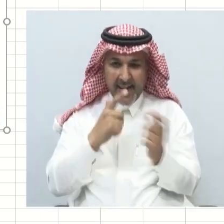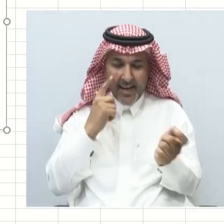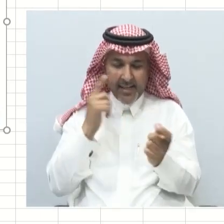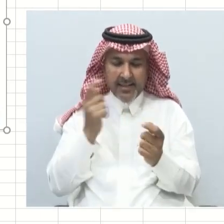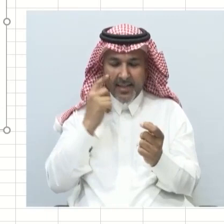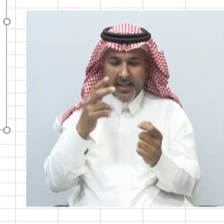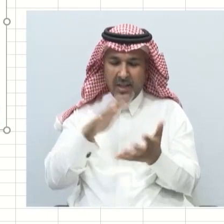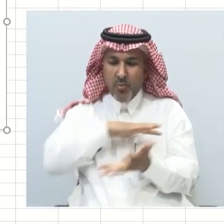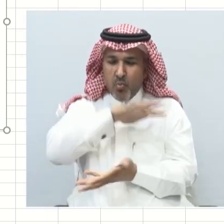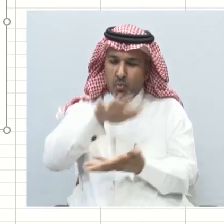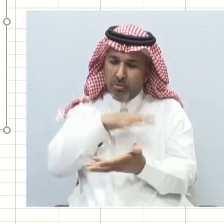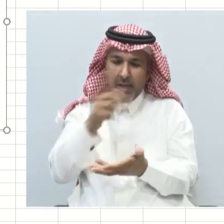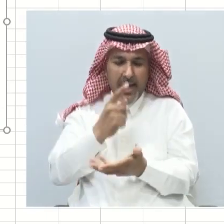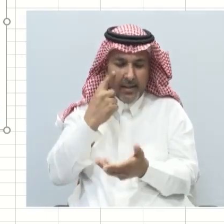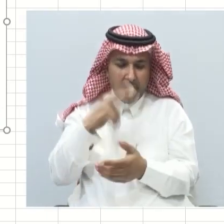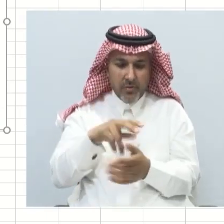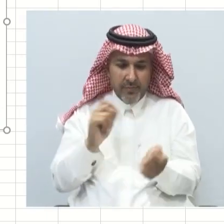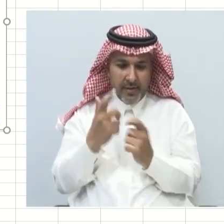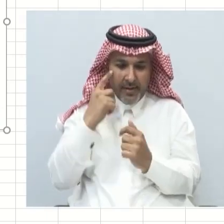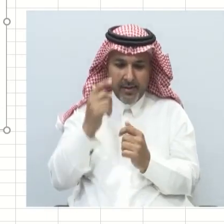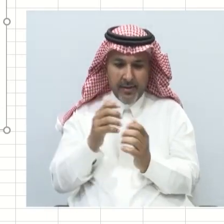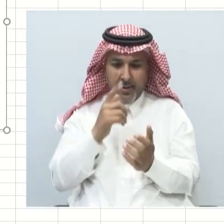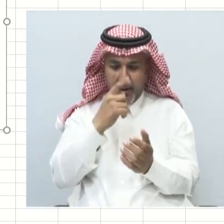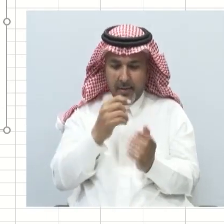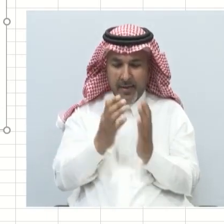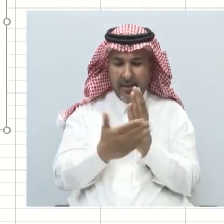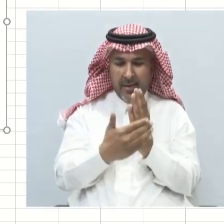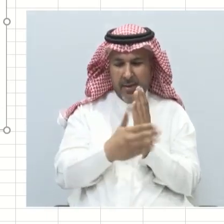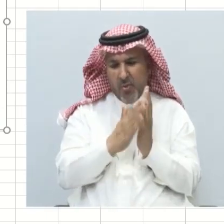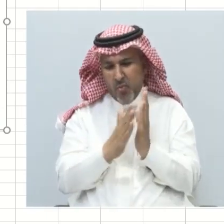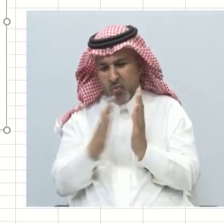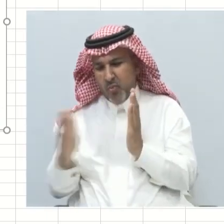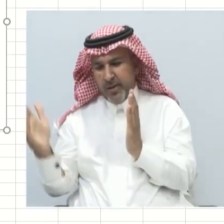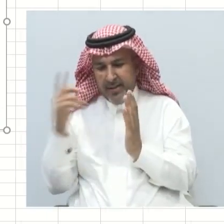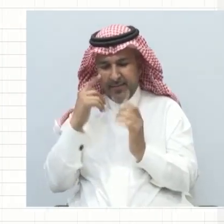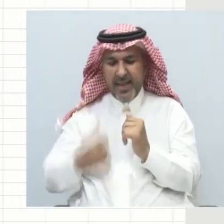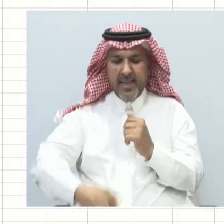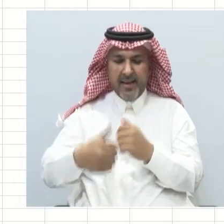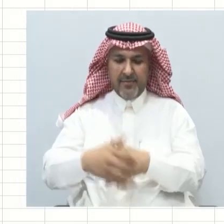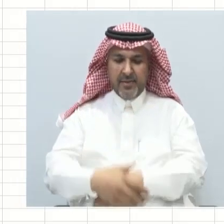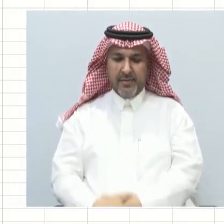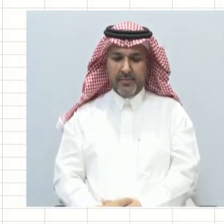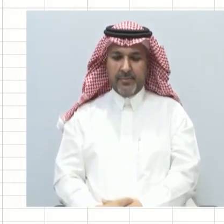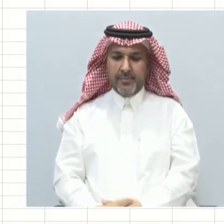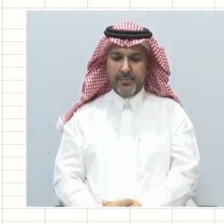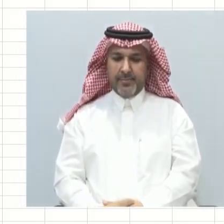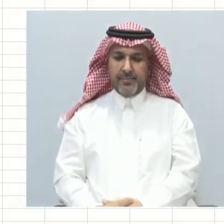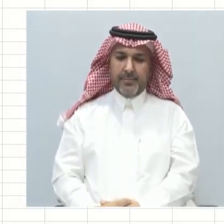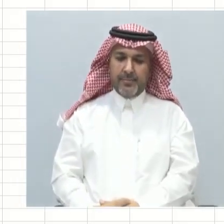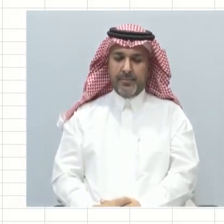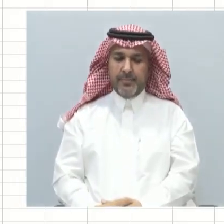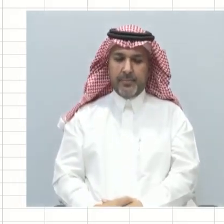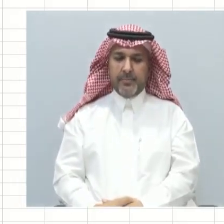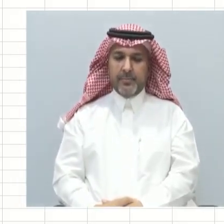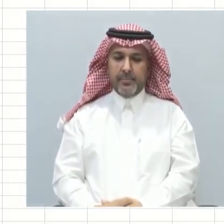لو طلع لك بالعكس فاحنا دائما نفضل الارقام تكون من اليسار الى اليمين بهذا الشكل فيعني بعض